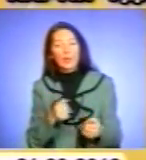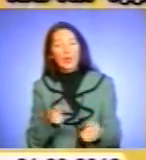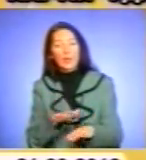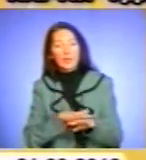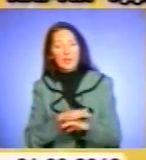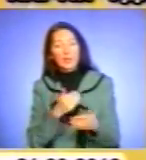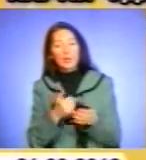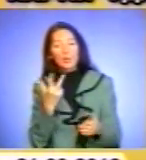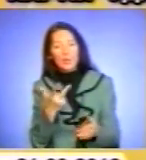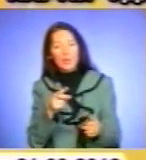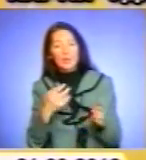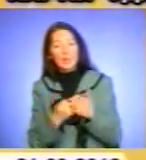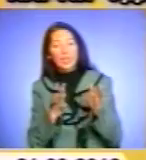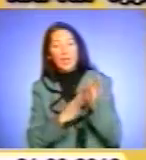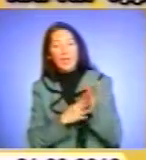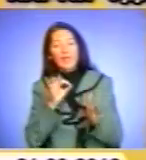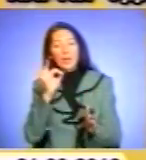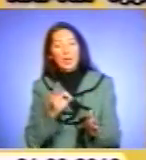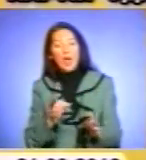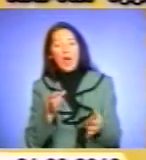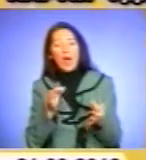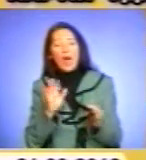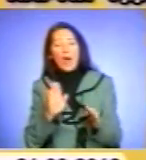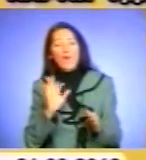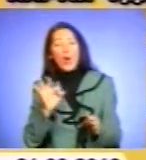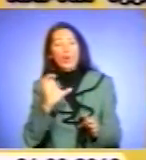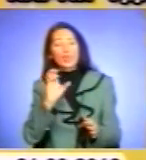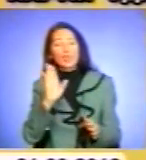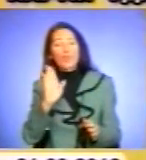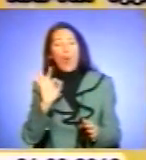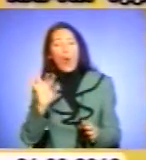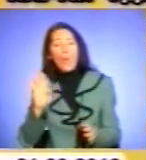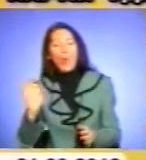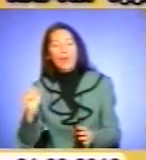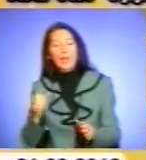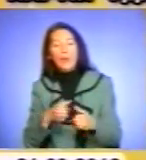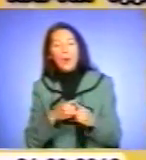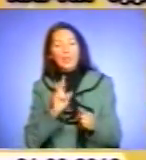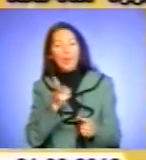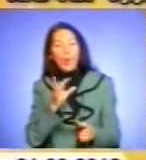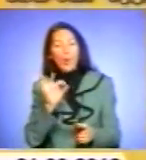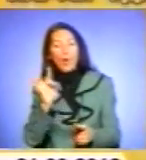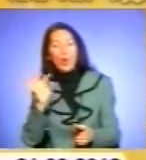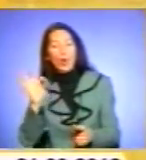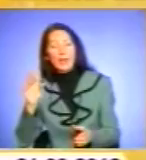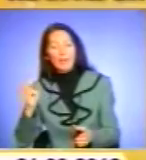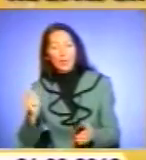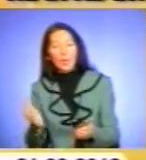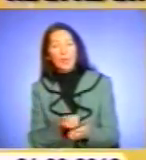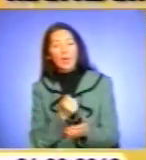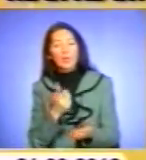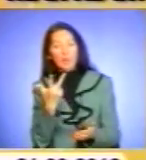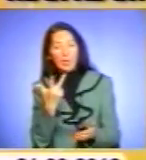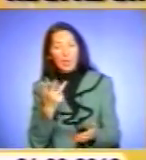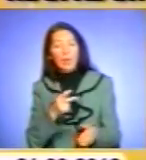майже 9,5% відповідно. ВО «Свобода» та партія Наталії Королевської «Україна вперед» набирають близько 3% голосів виборців і знаходяться за